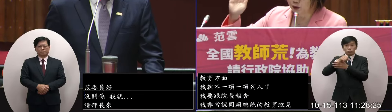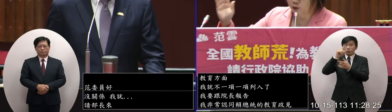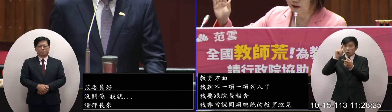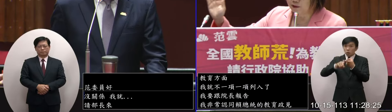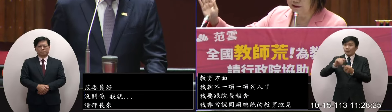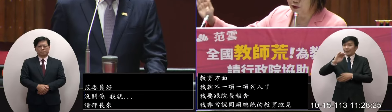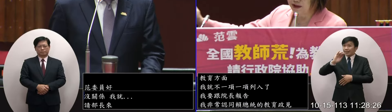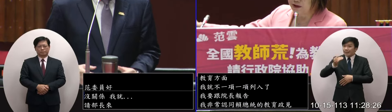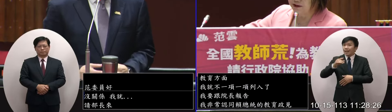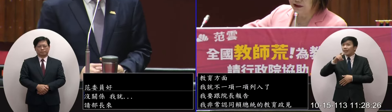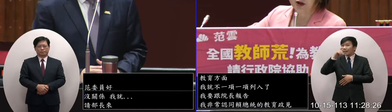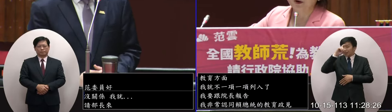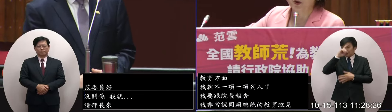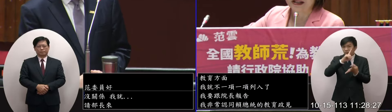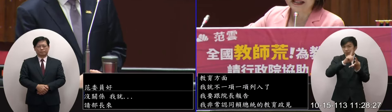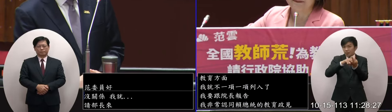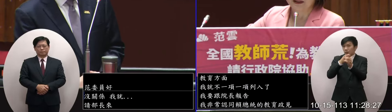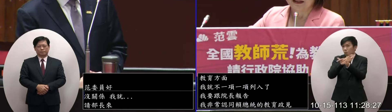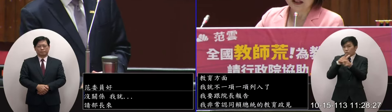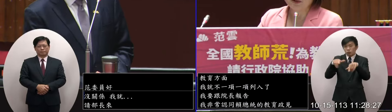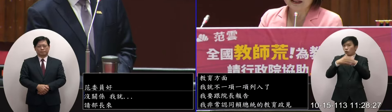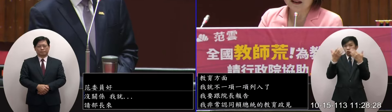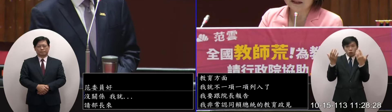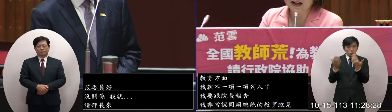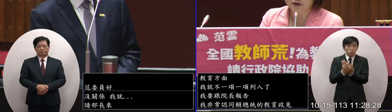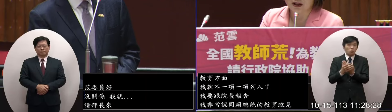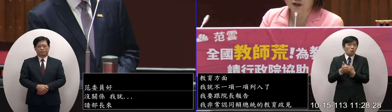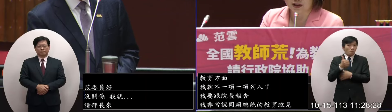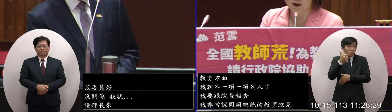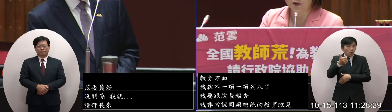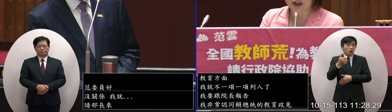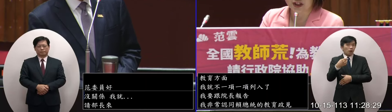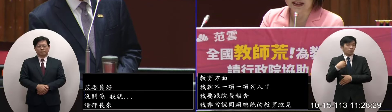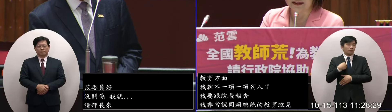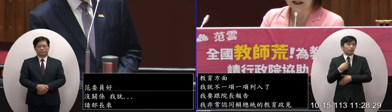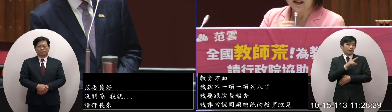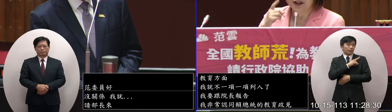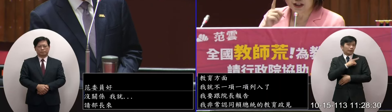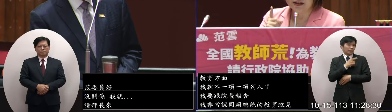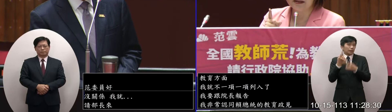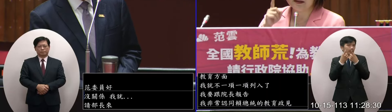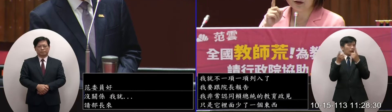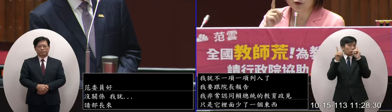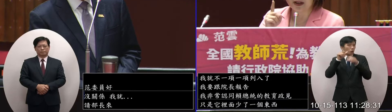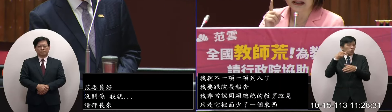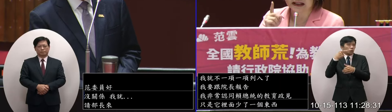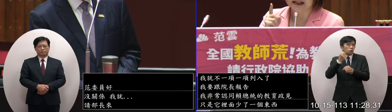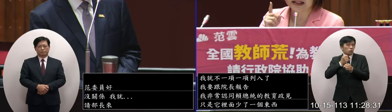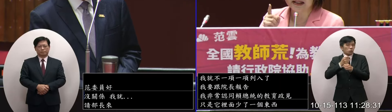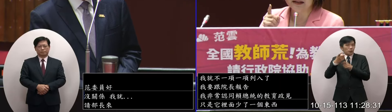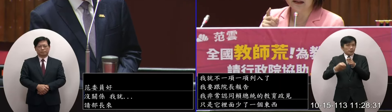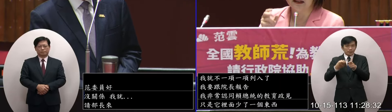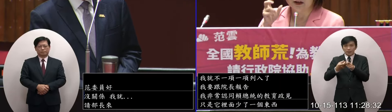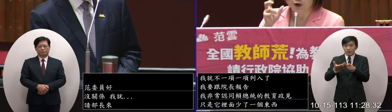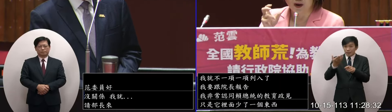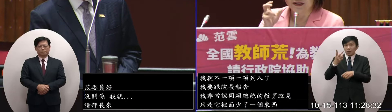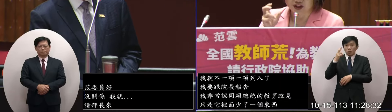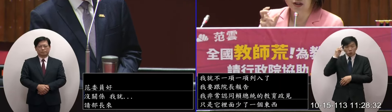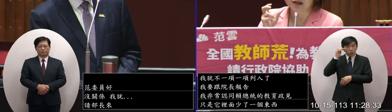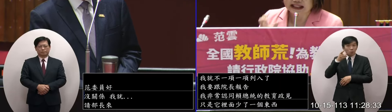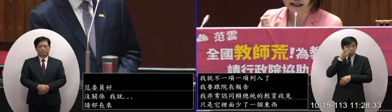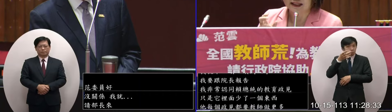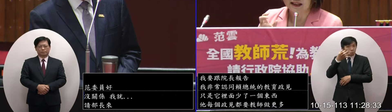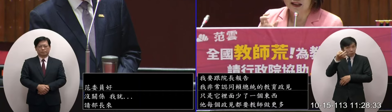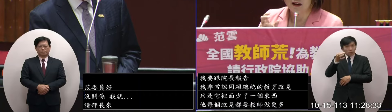到这个多元均优的教育环境，以我当大学老师超过十年，师资是最核心的